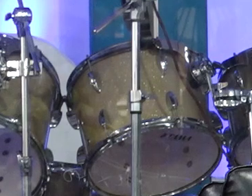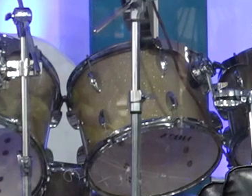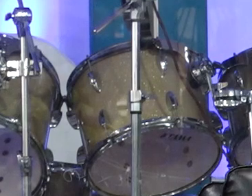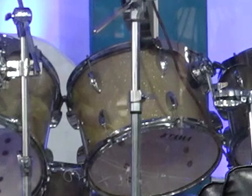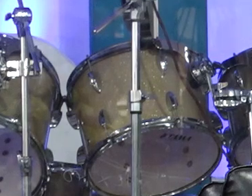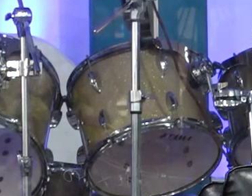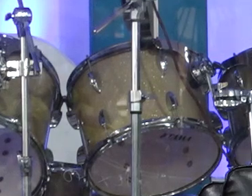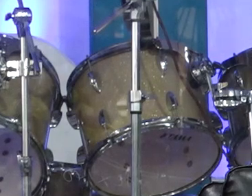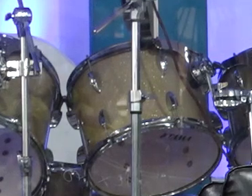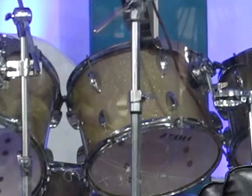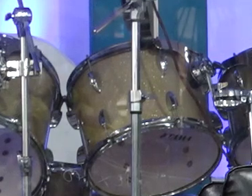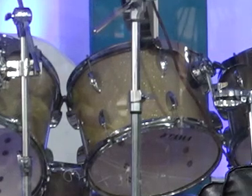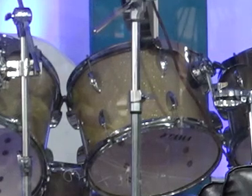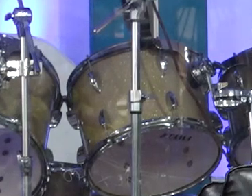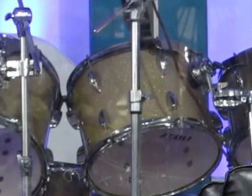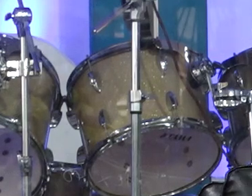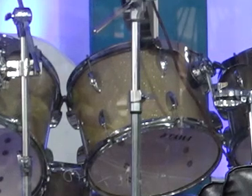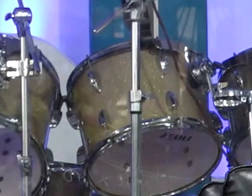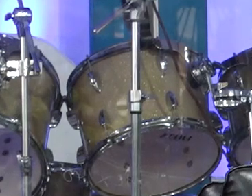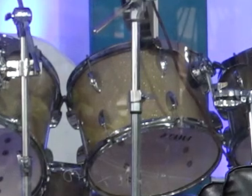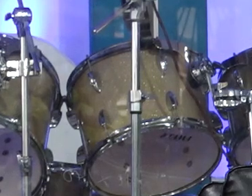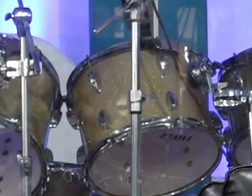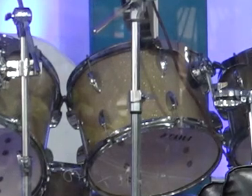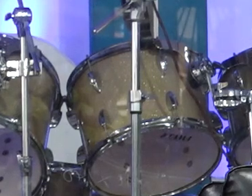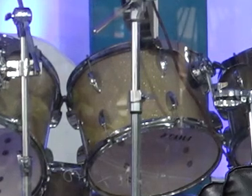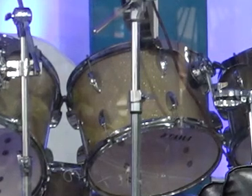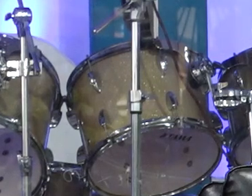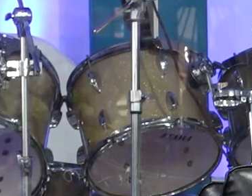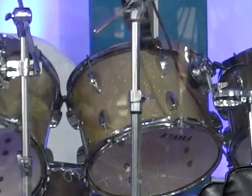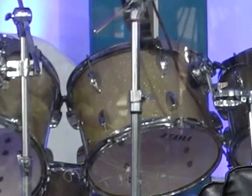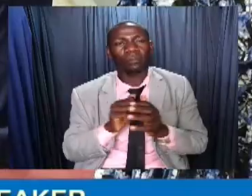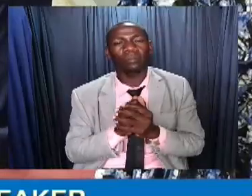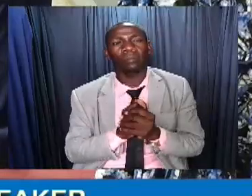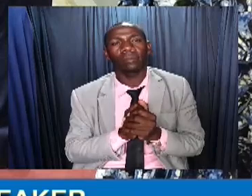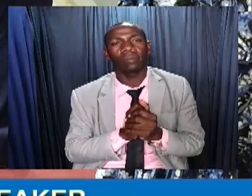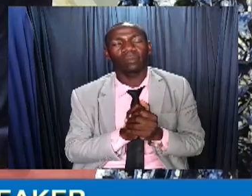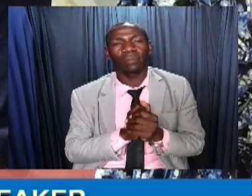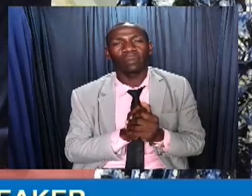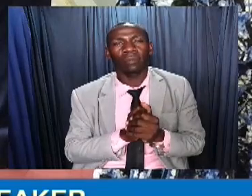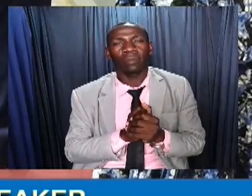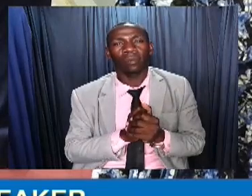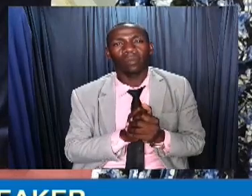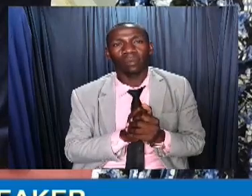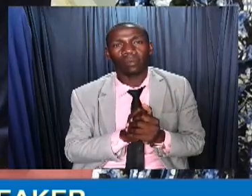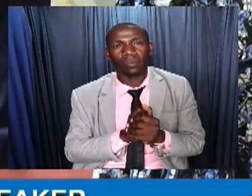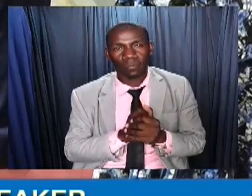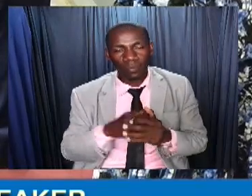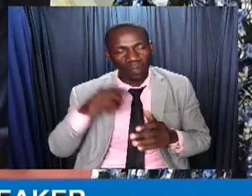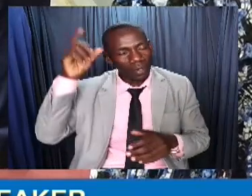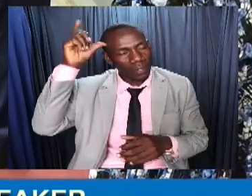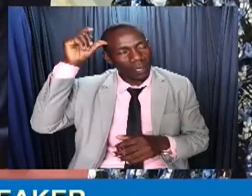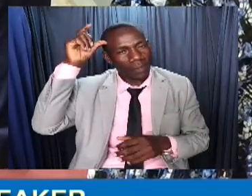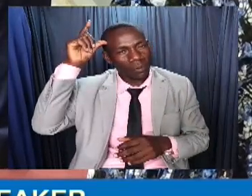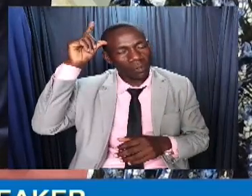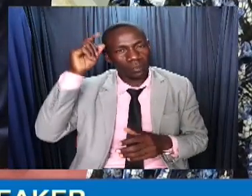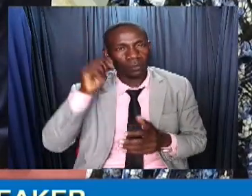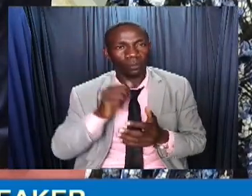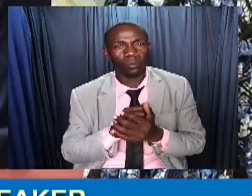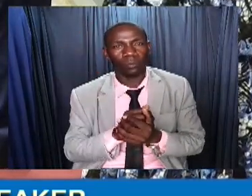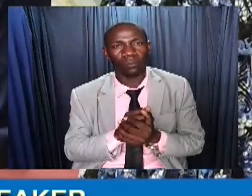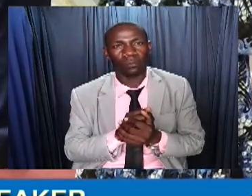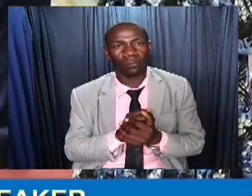light shineth in darkness, and the darkness comprehended it not. Aya sasa yeye, shetani. Now the